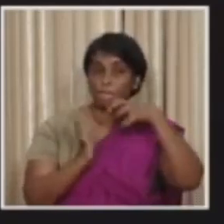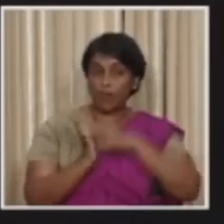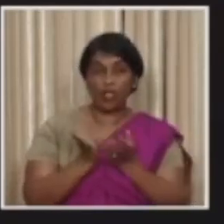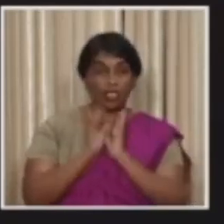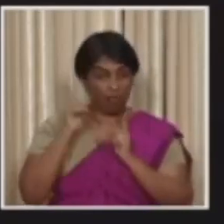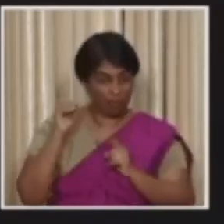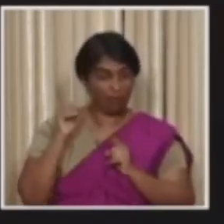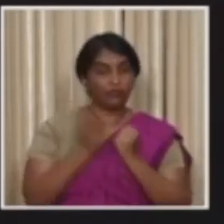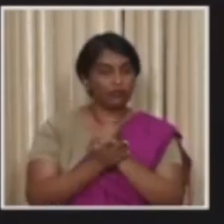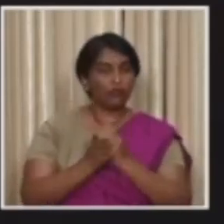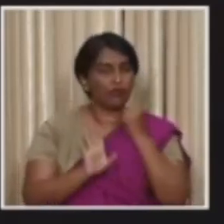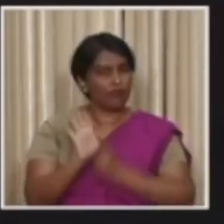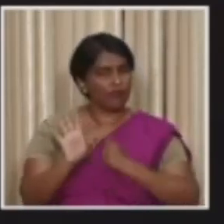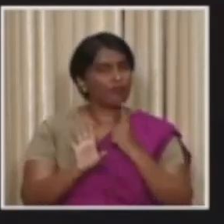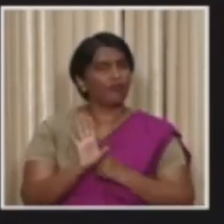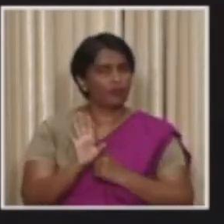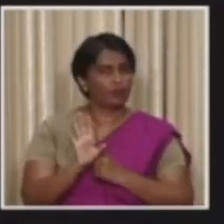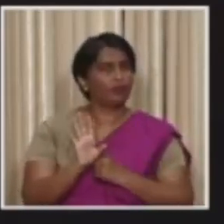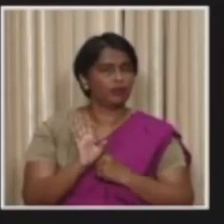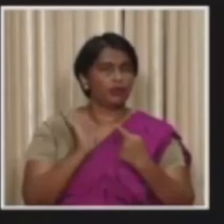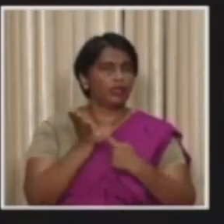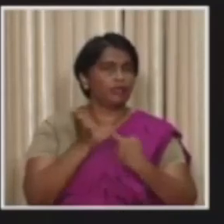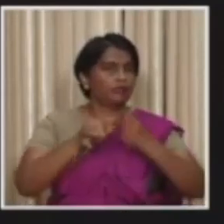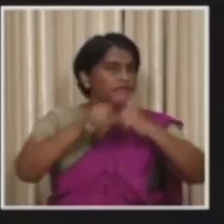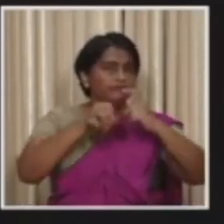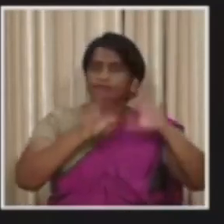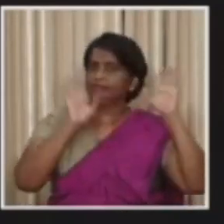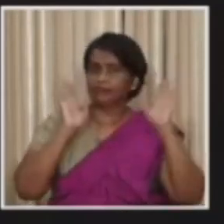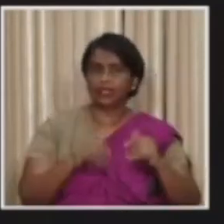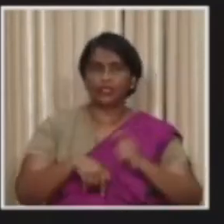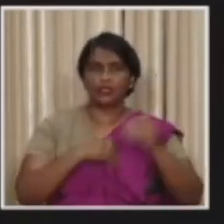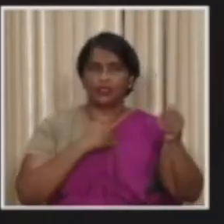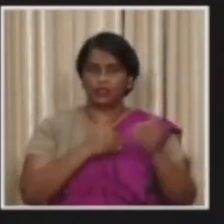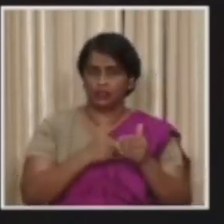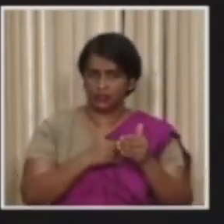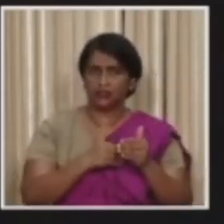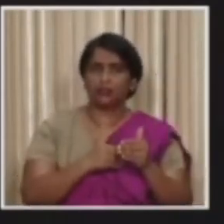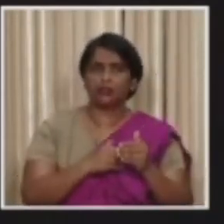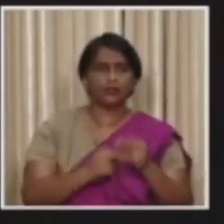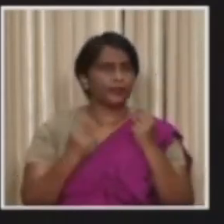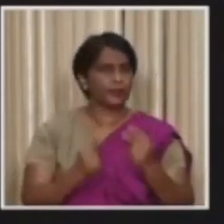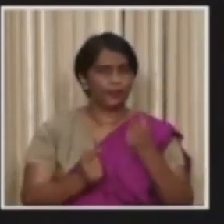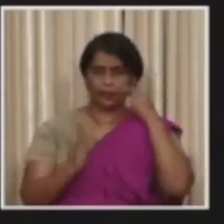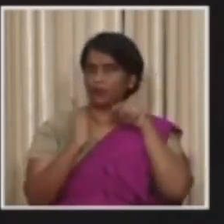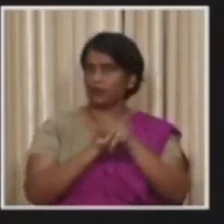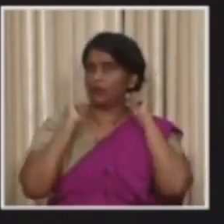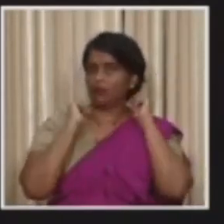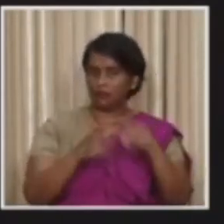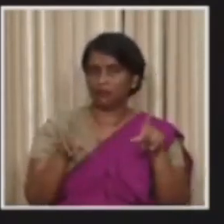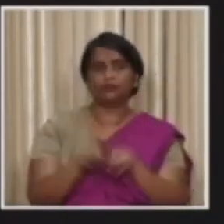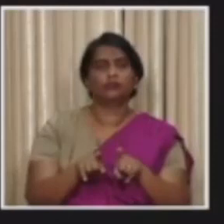තැන්වල අවුරුදු ගාණක් ප්‍රසම්පාදනයට යන්නේ නැහැ. කෙටි කාලයකින් ඉතාමත්ම විනිවිද භාවයකින්